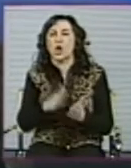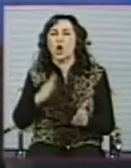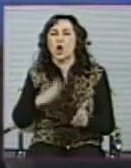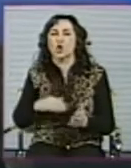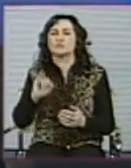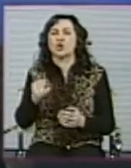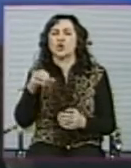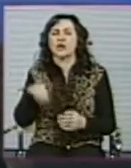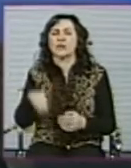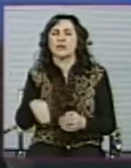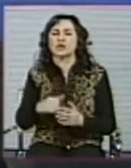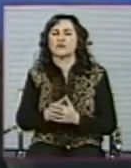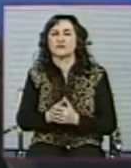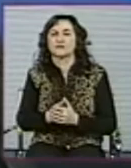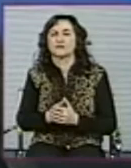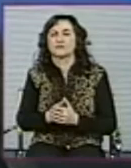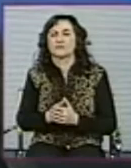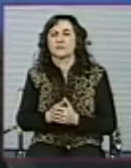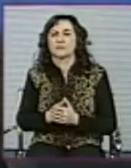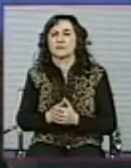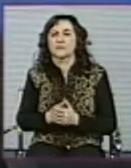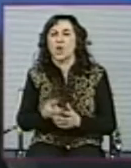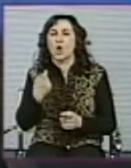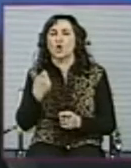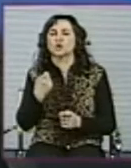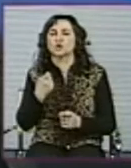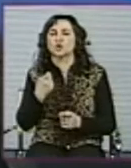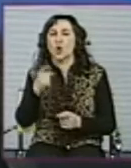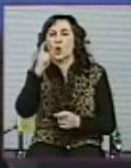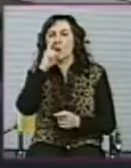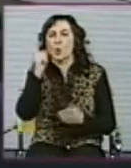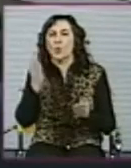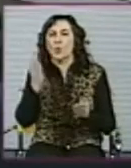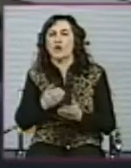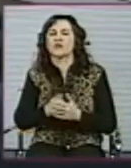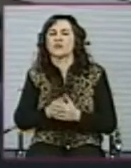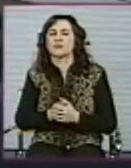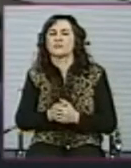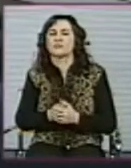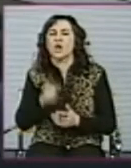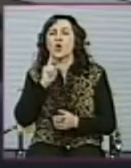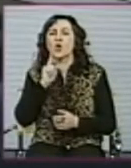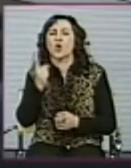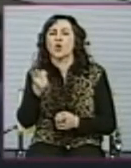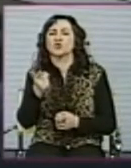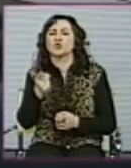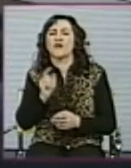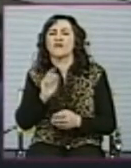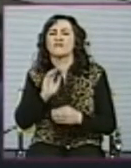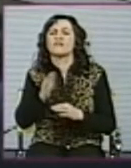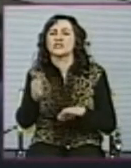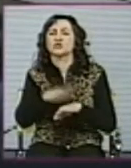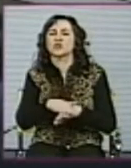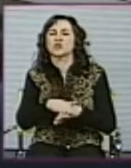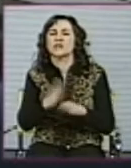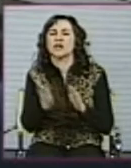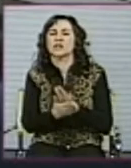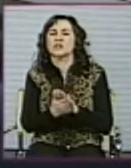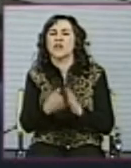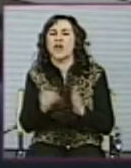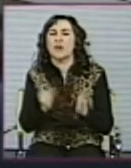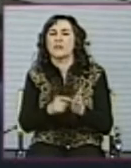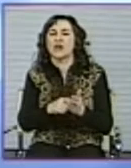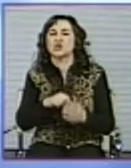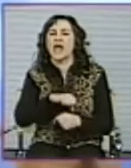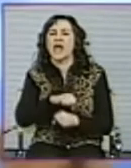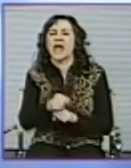господинот Јордан Петров, Петровски мислам дека беше од Куманово, кој што како политик врз основа на досието бараше